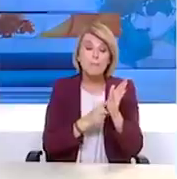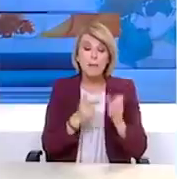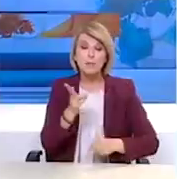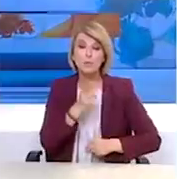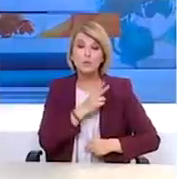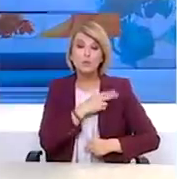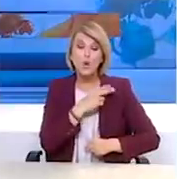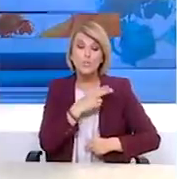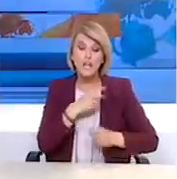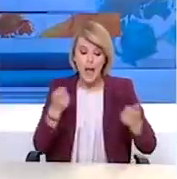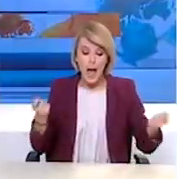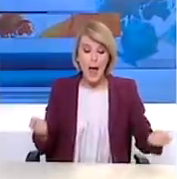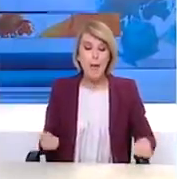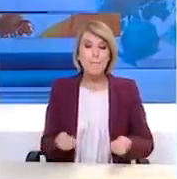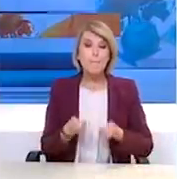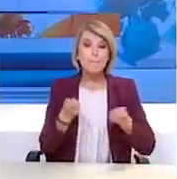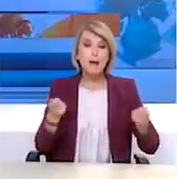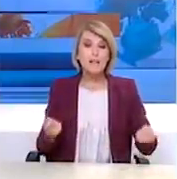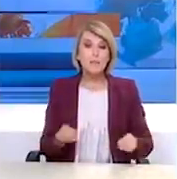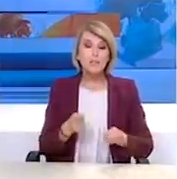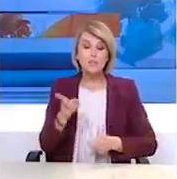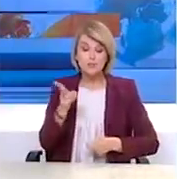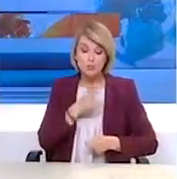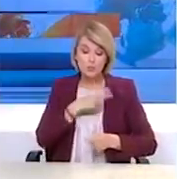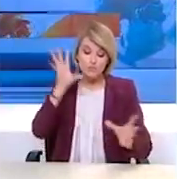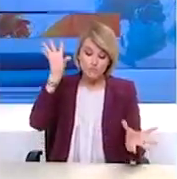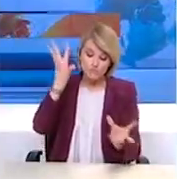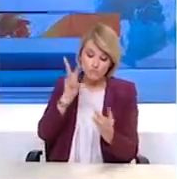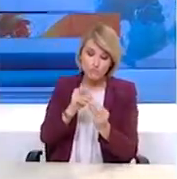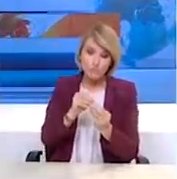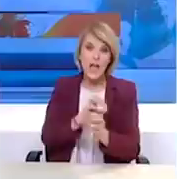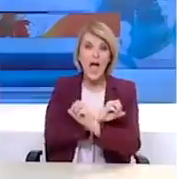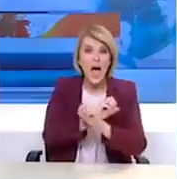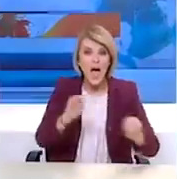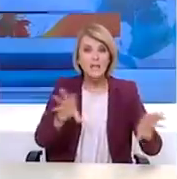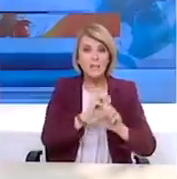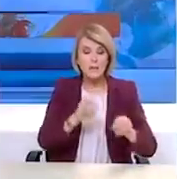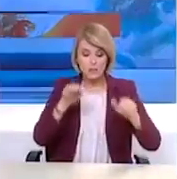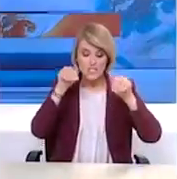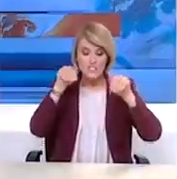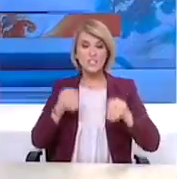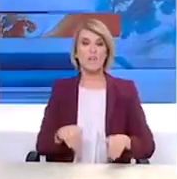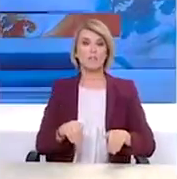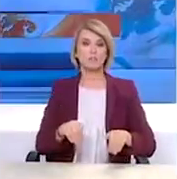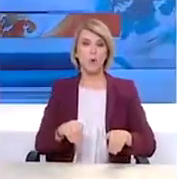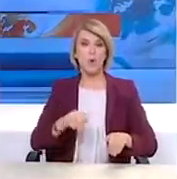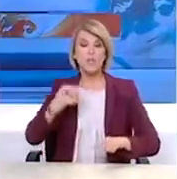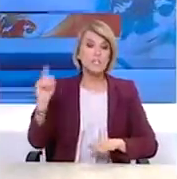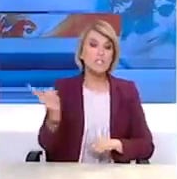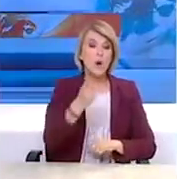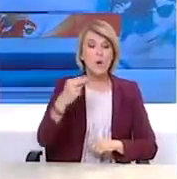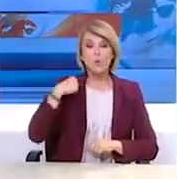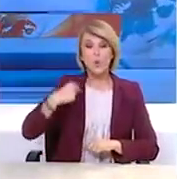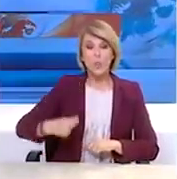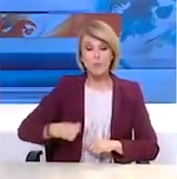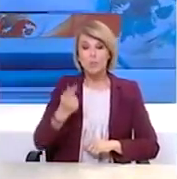μια επαγγελματική ολοκληρωμένη εκστρατεία ενημέρωσης με σεβασμό, όπως είπα, στο δημόσιο χρήμα και